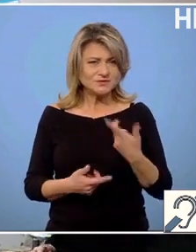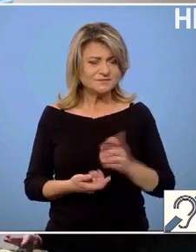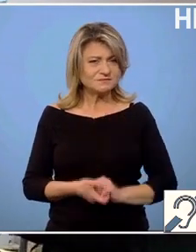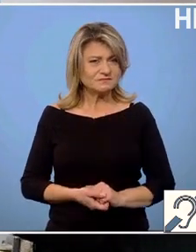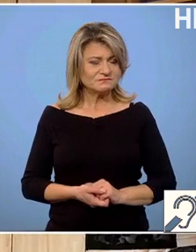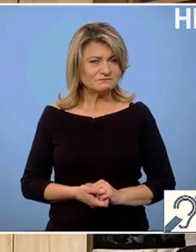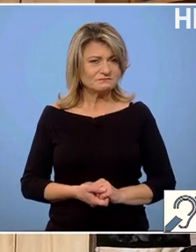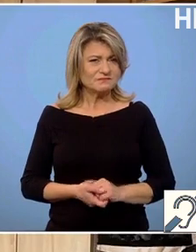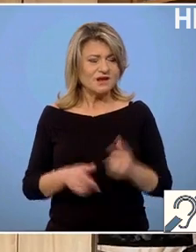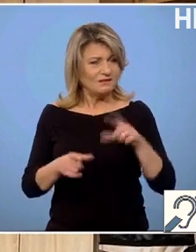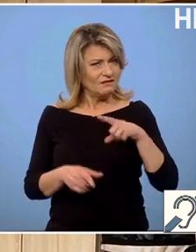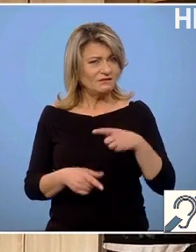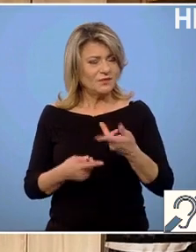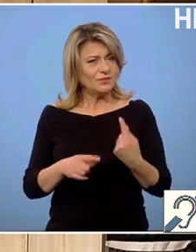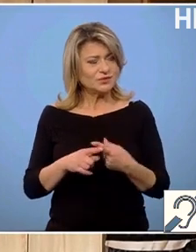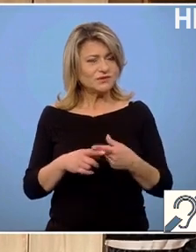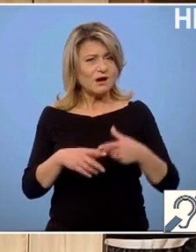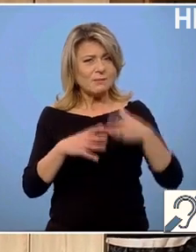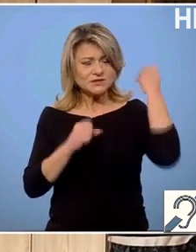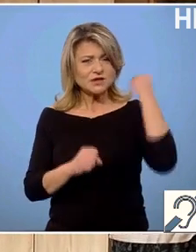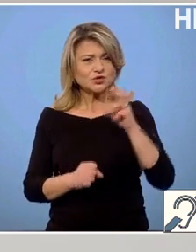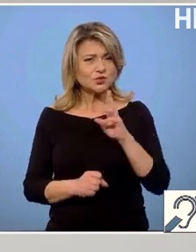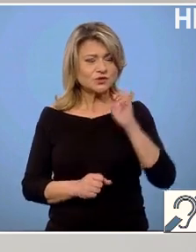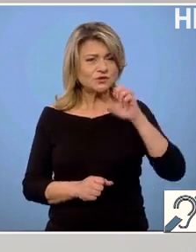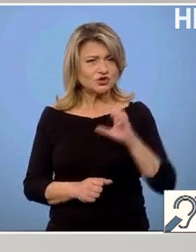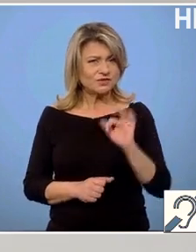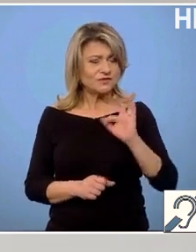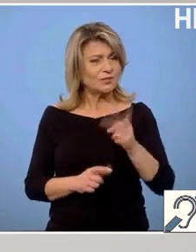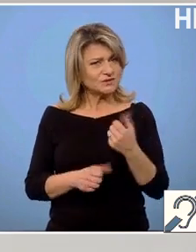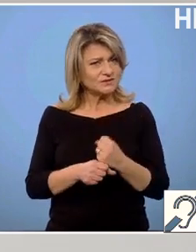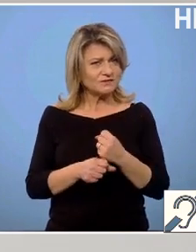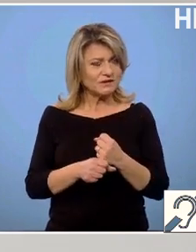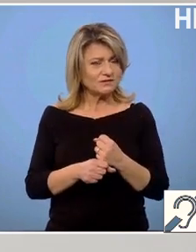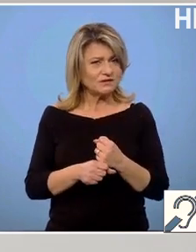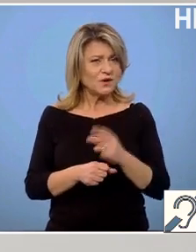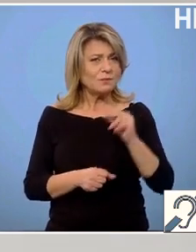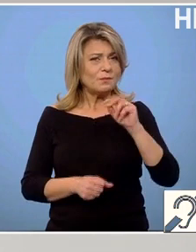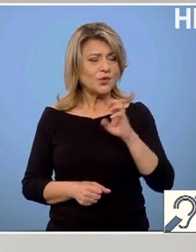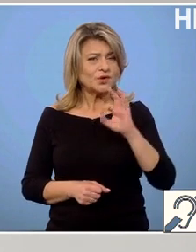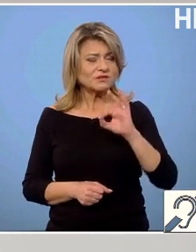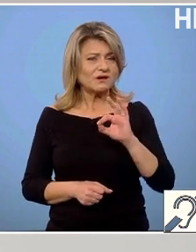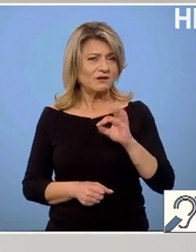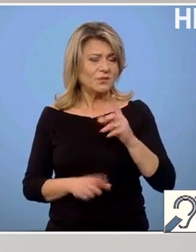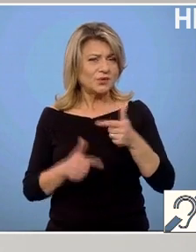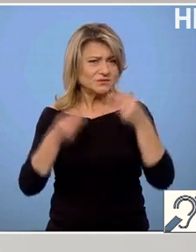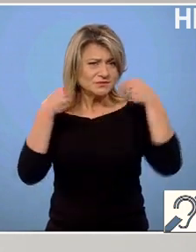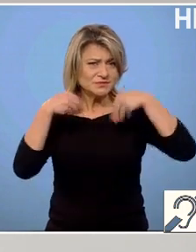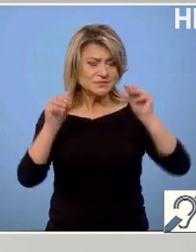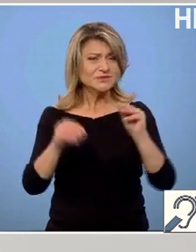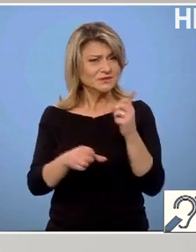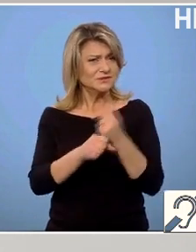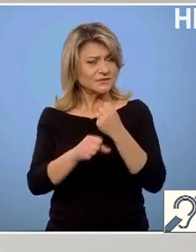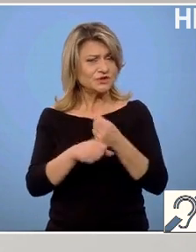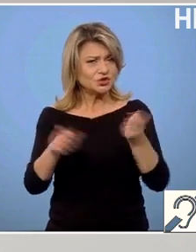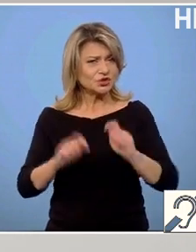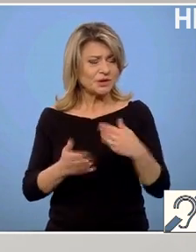fapt ambasador UNICEF și cu siguranță va putea să fie o portavoce pentru tot ceea ce înseamnă servicii sociale